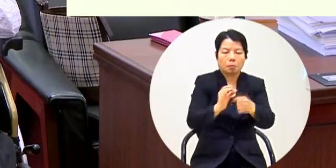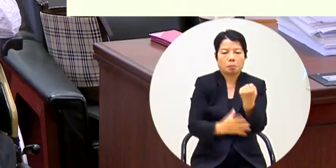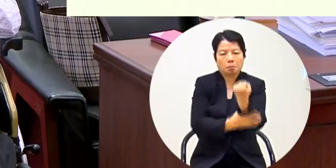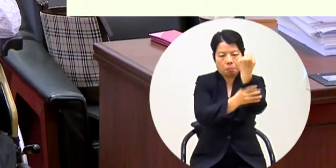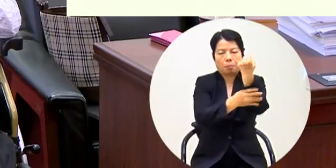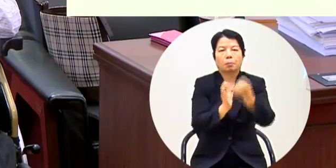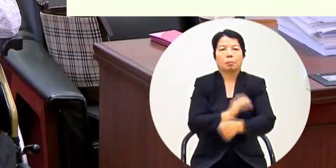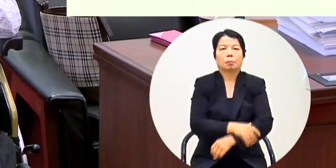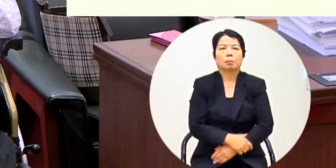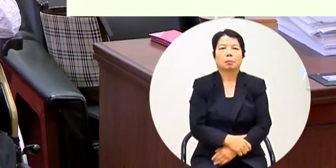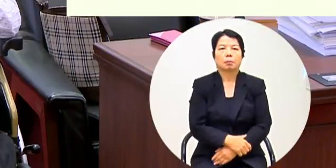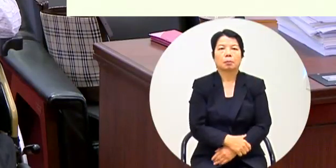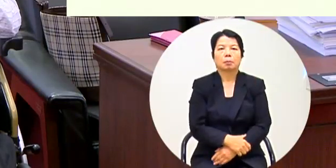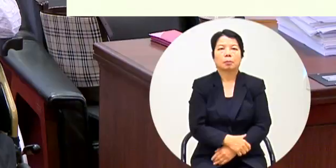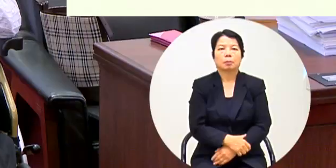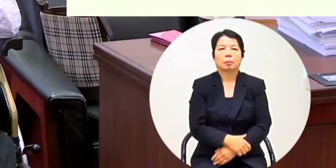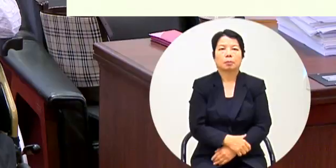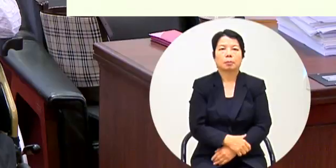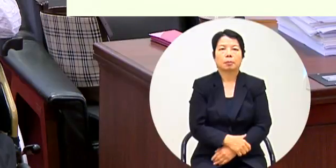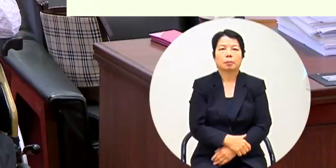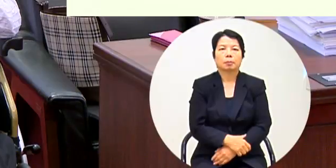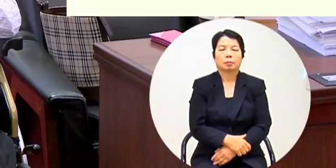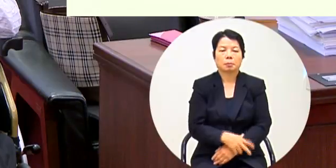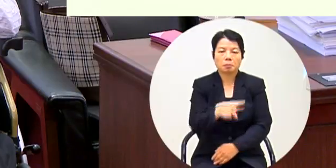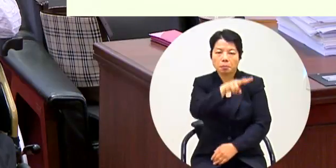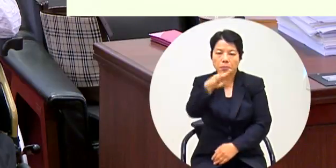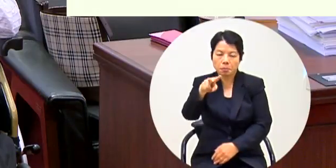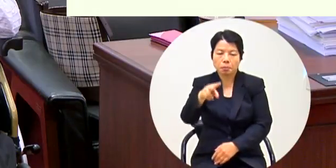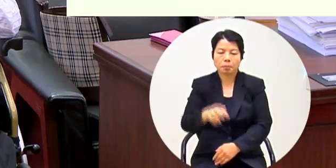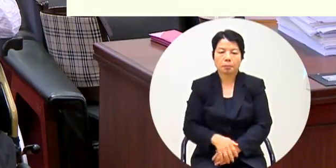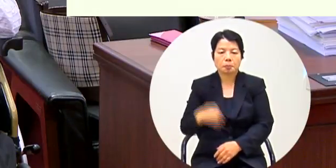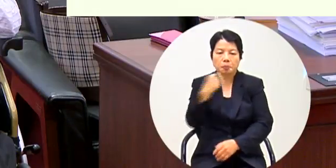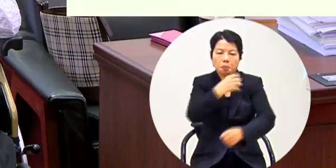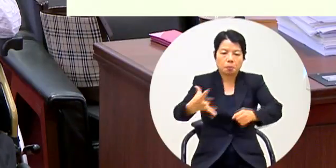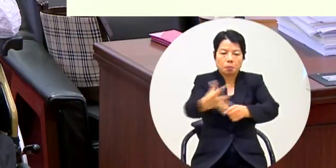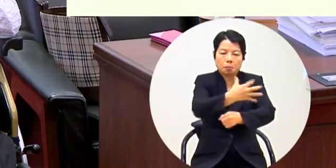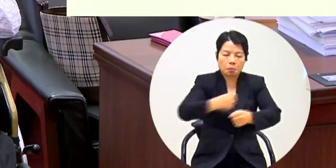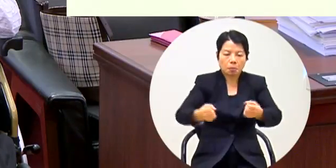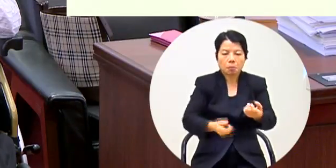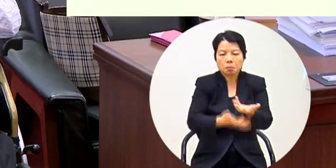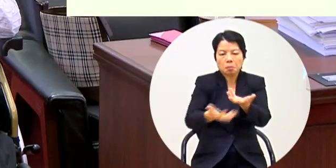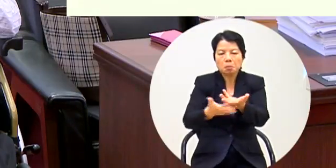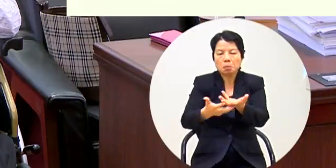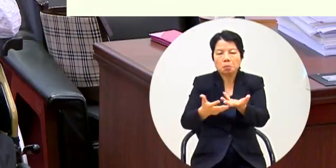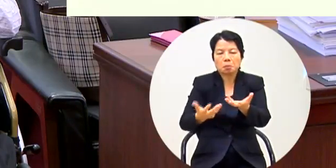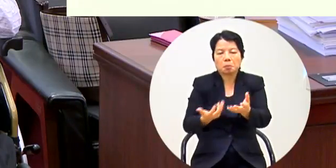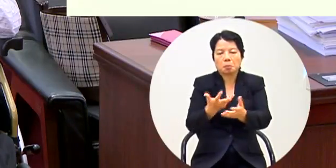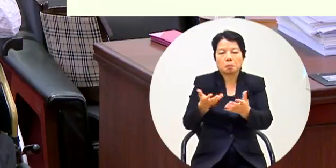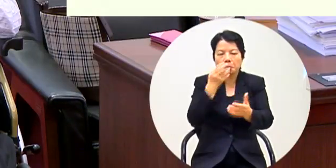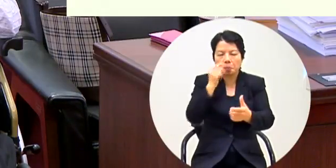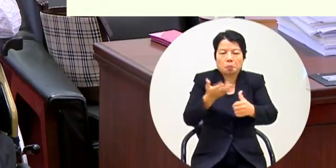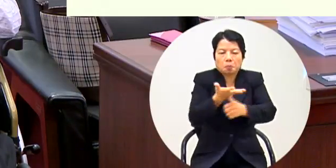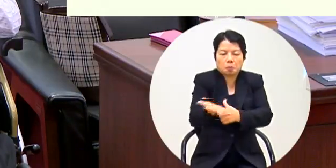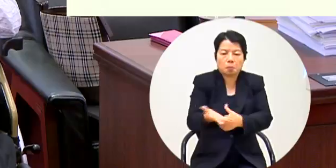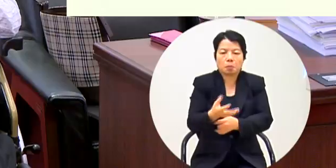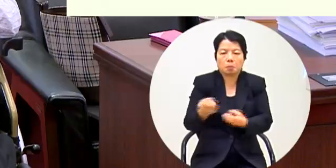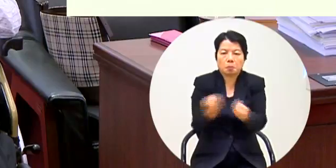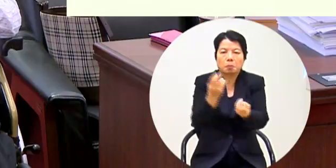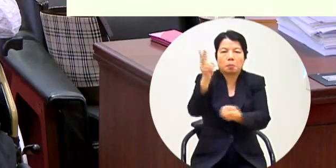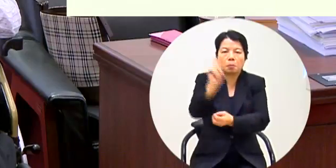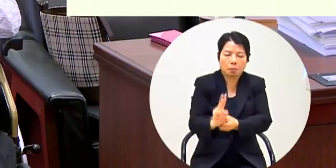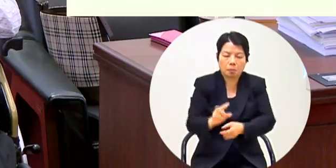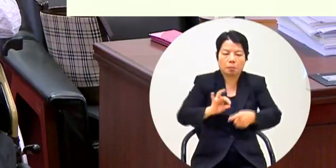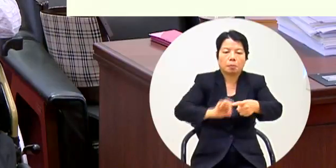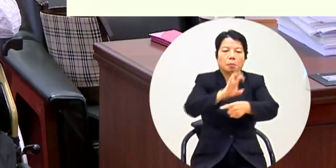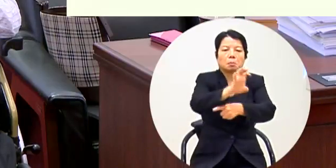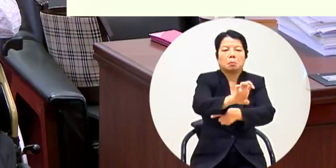到哈，现在全台湾燃煤的部分在发电量里头是占46%。那未来呢，